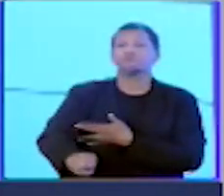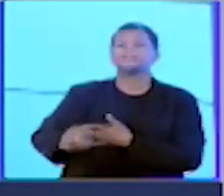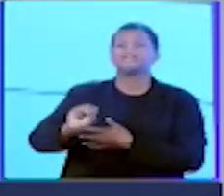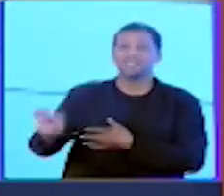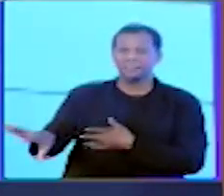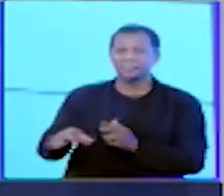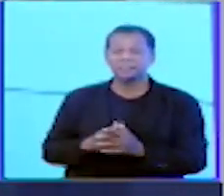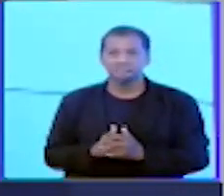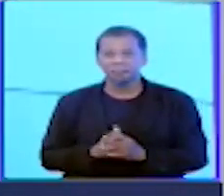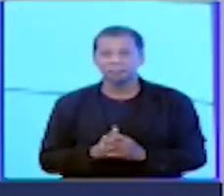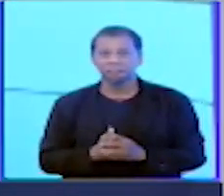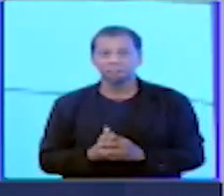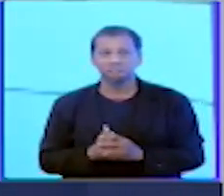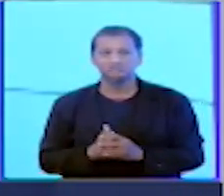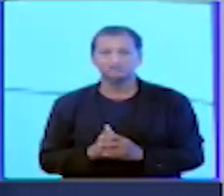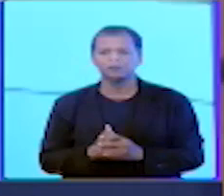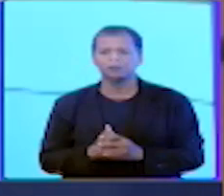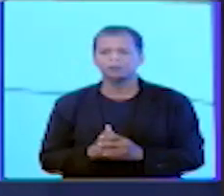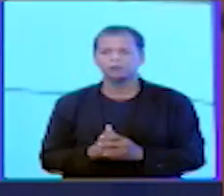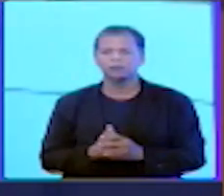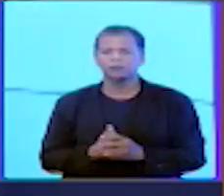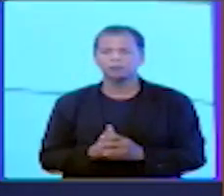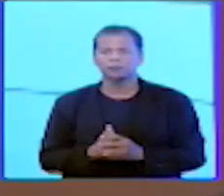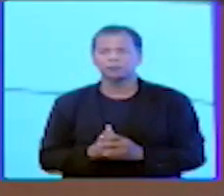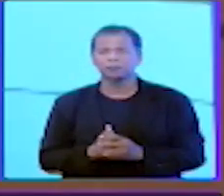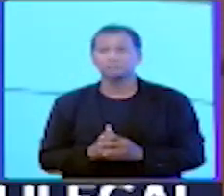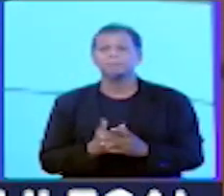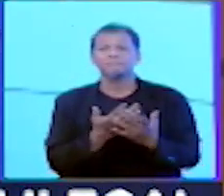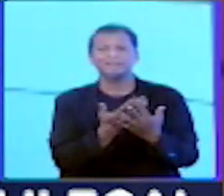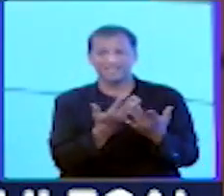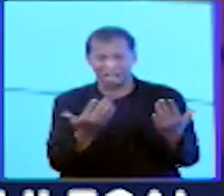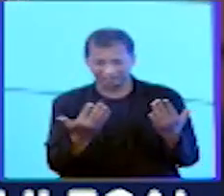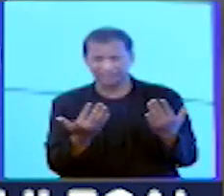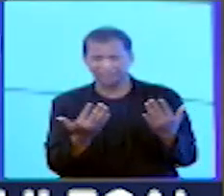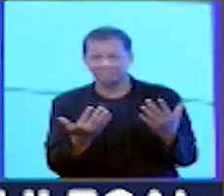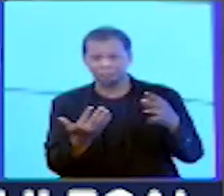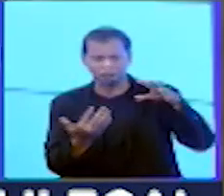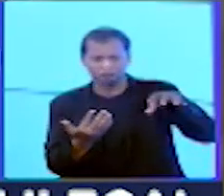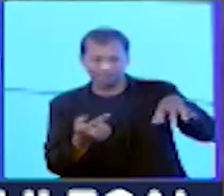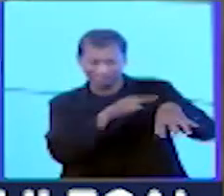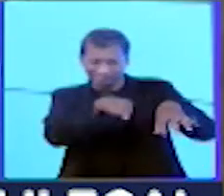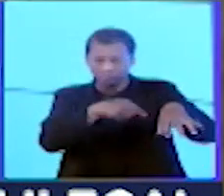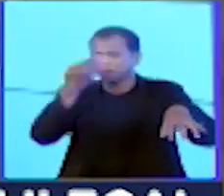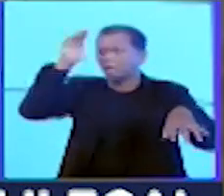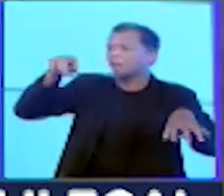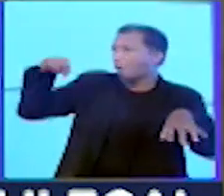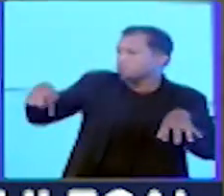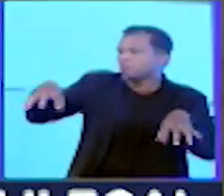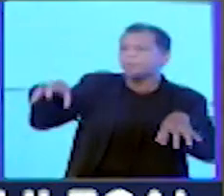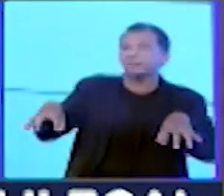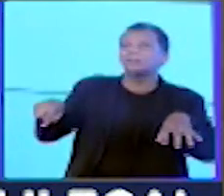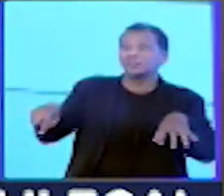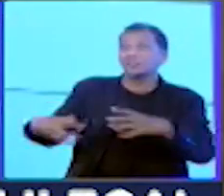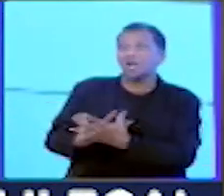Warga Desa Ciputri, Pandeglang, Banten tidak mengetahui klinik milik bidan NN ini melakukan praktik aborsi ilegal.